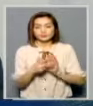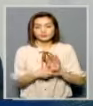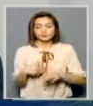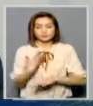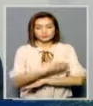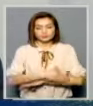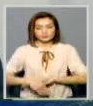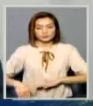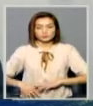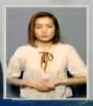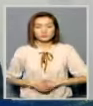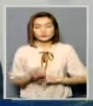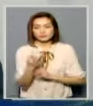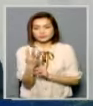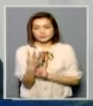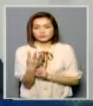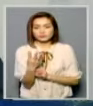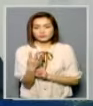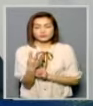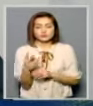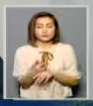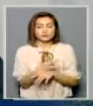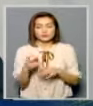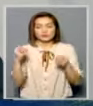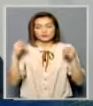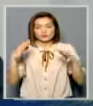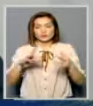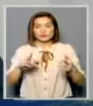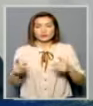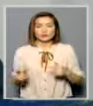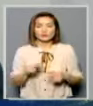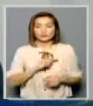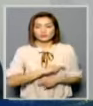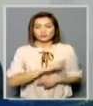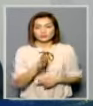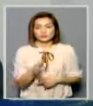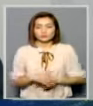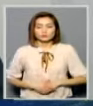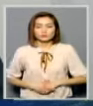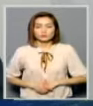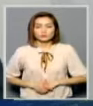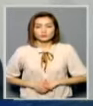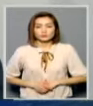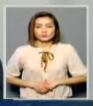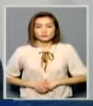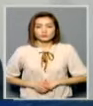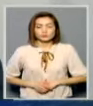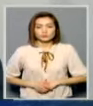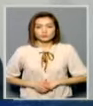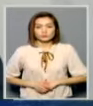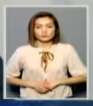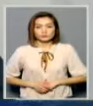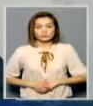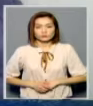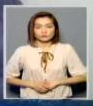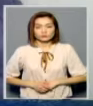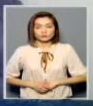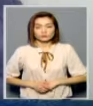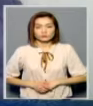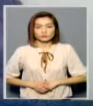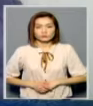көшенің 14 көшесіне түнгі жарық лампалары ауыстырып іске қосылды. Қалған көшелер енді алға қарай қалпына келтіру бағытында жұмыстар